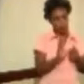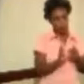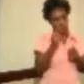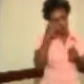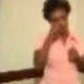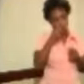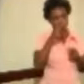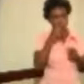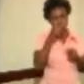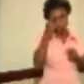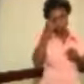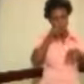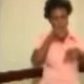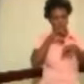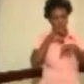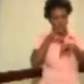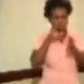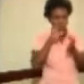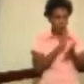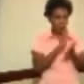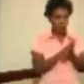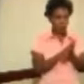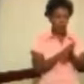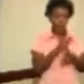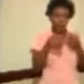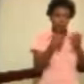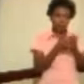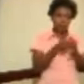là, à 10%, ça fait 200 millions de dollars que nous identifiés.